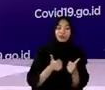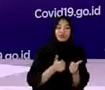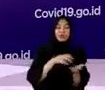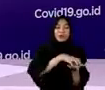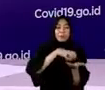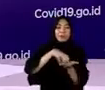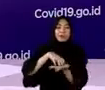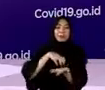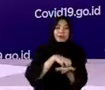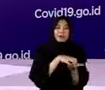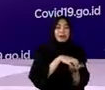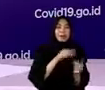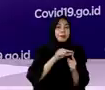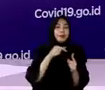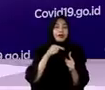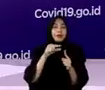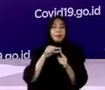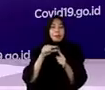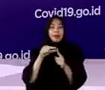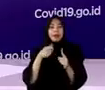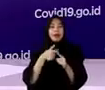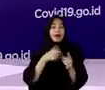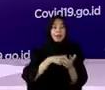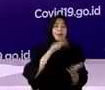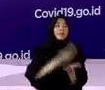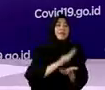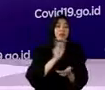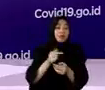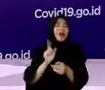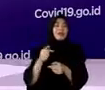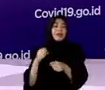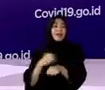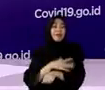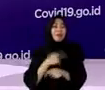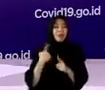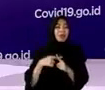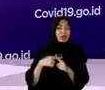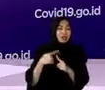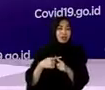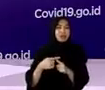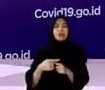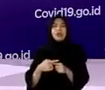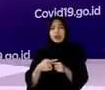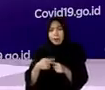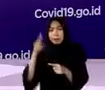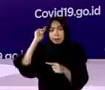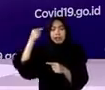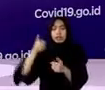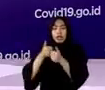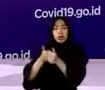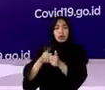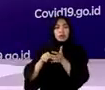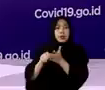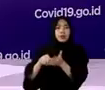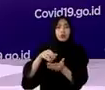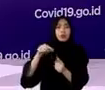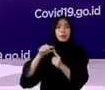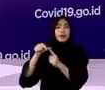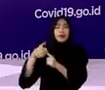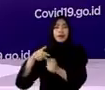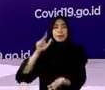maupun secara nasional. Tentunya penerapan intervensi kebijakan ini bertujuan agar penekanan